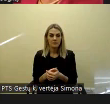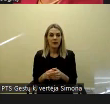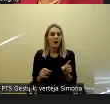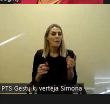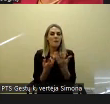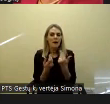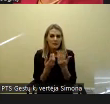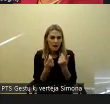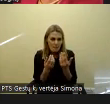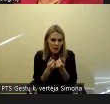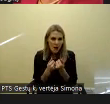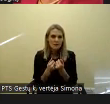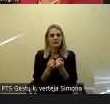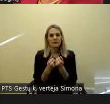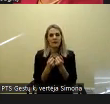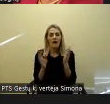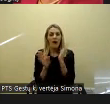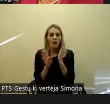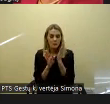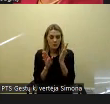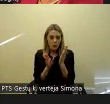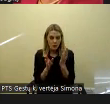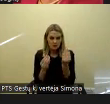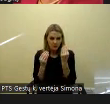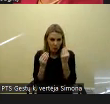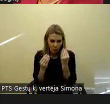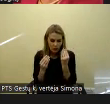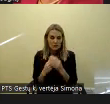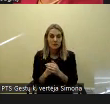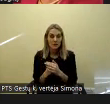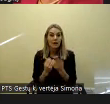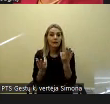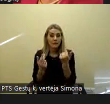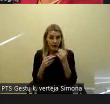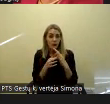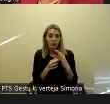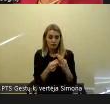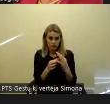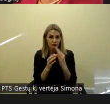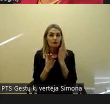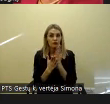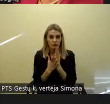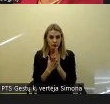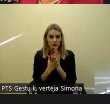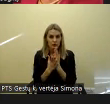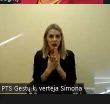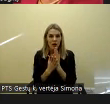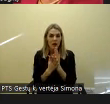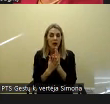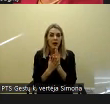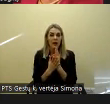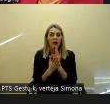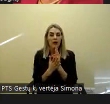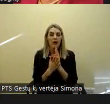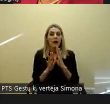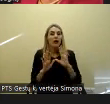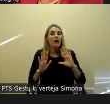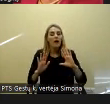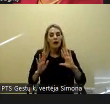matematika ir gamtos mokslai. Kaip šitie dalykai siejasi vienas su kitu ir kaip jie per savo